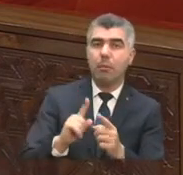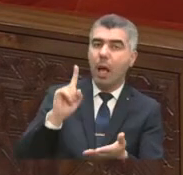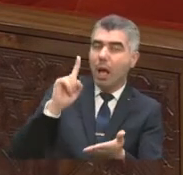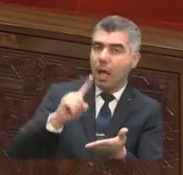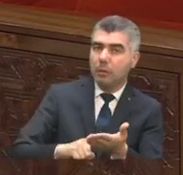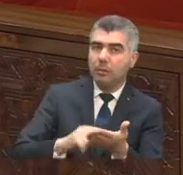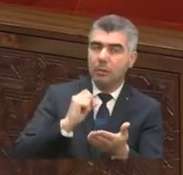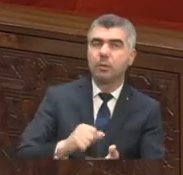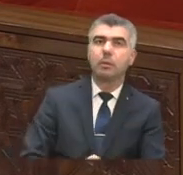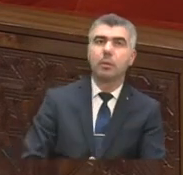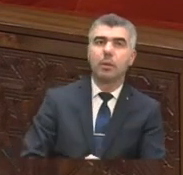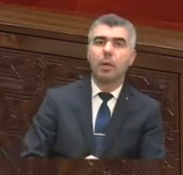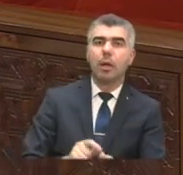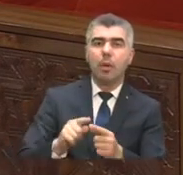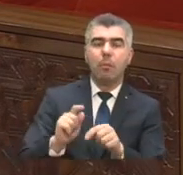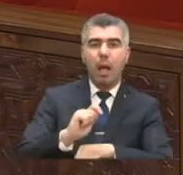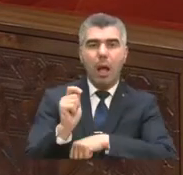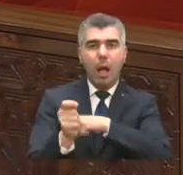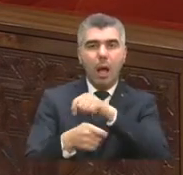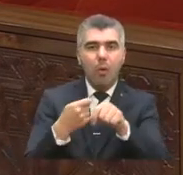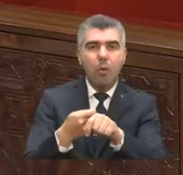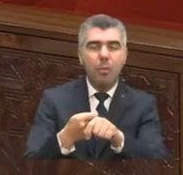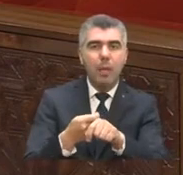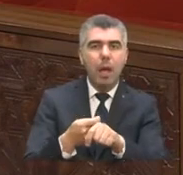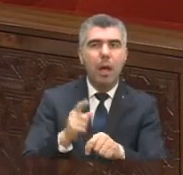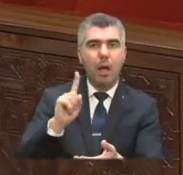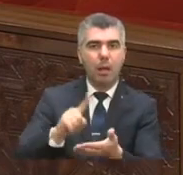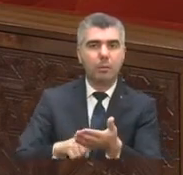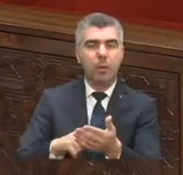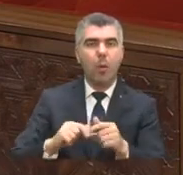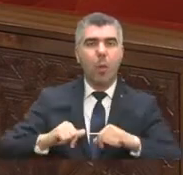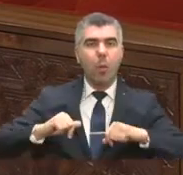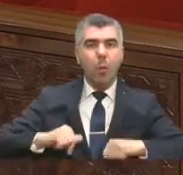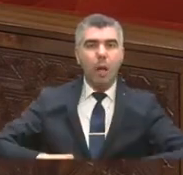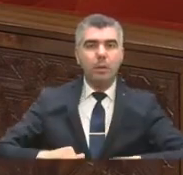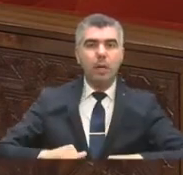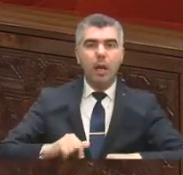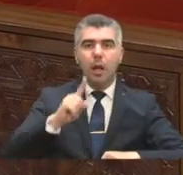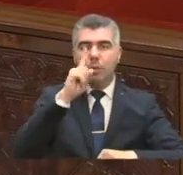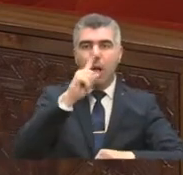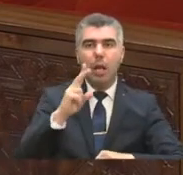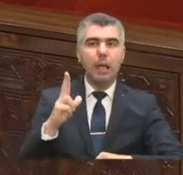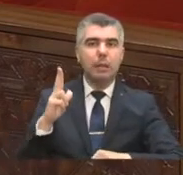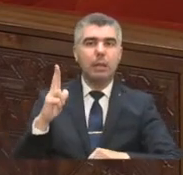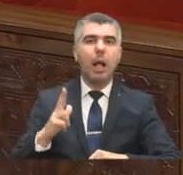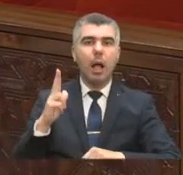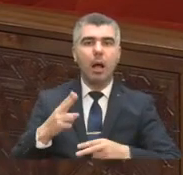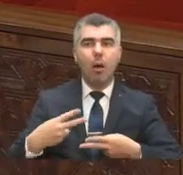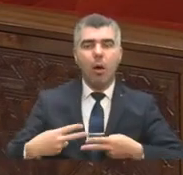ايضا النقل بالعالم القروي. في هذا الاطار الوزاره بصدد اطلاق دراسه لهذه الغايه.